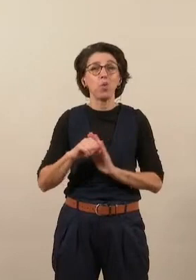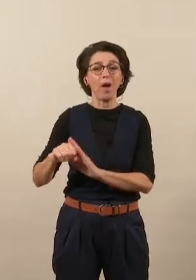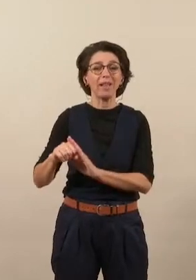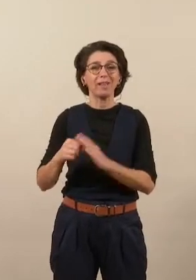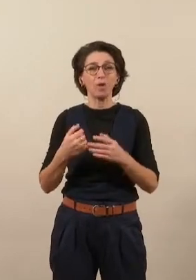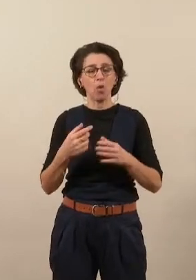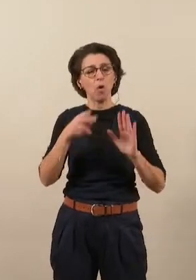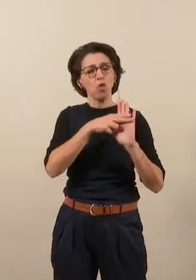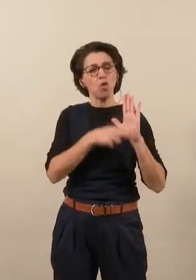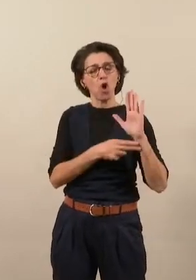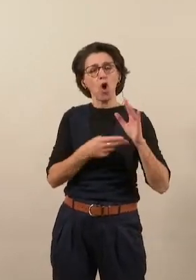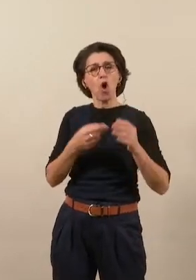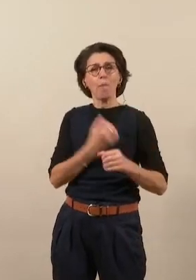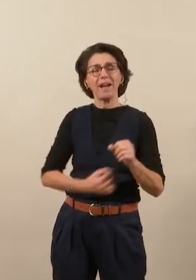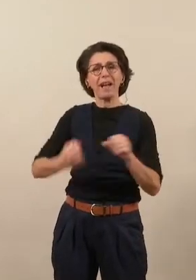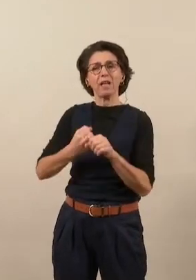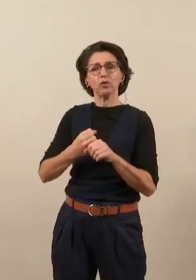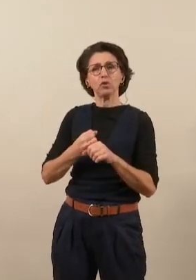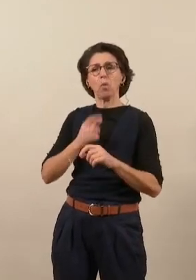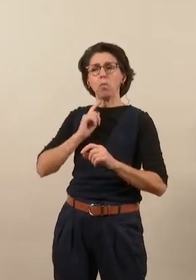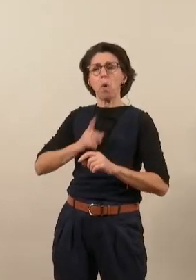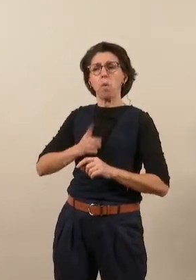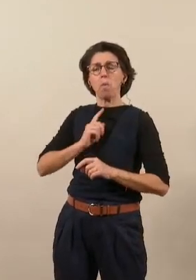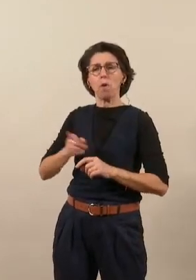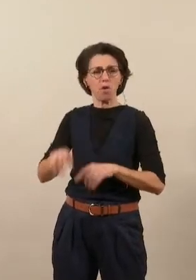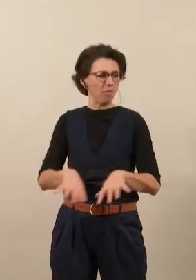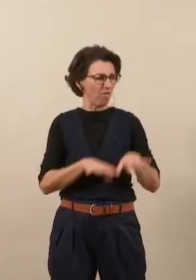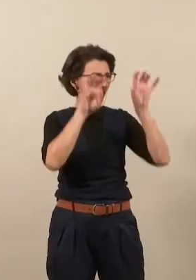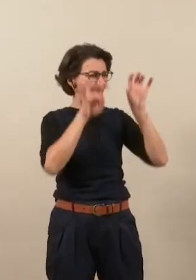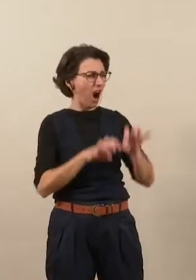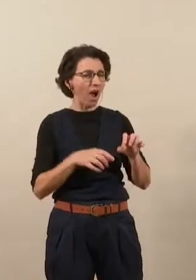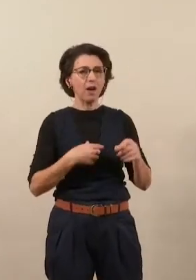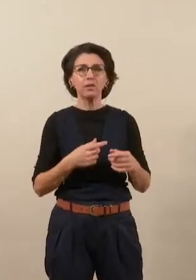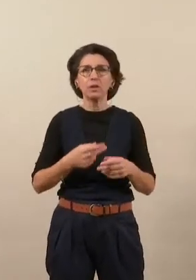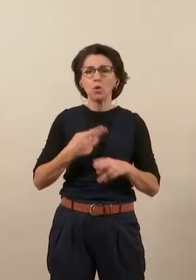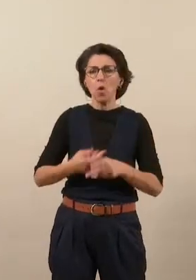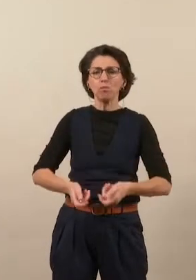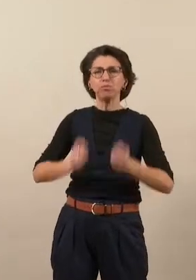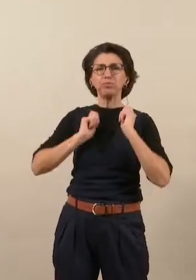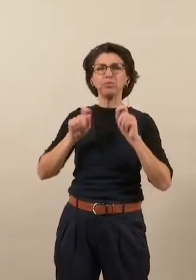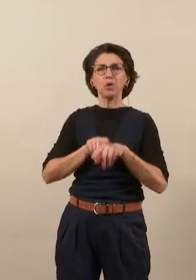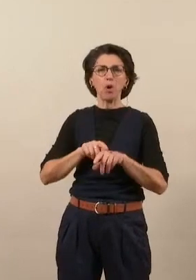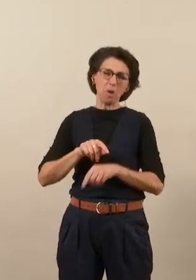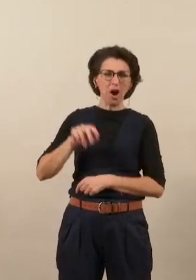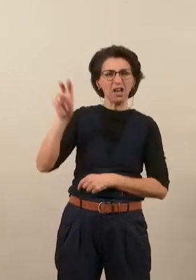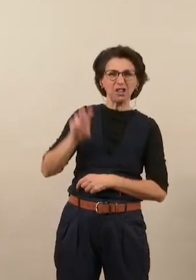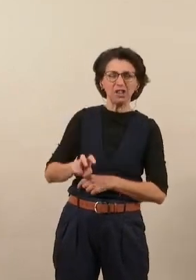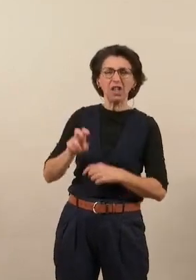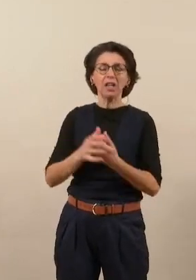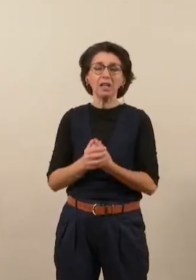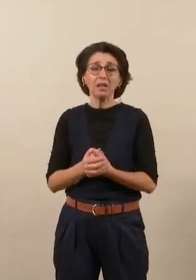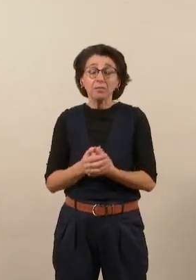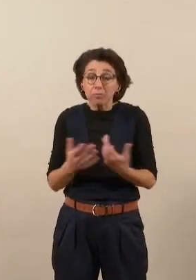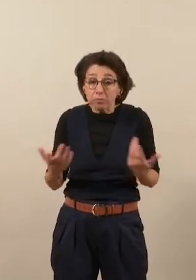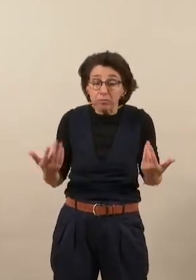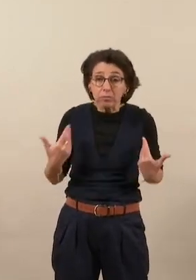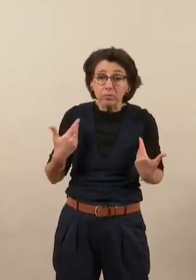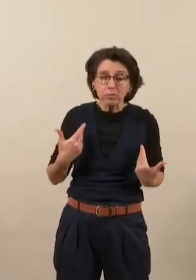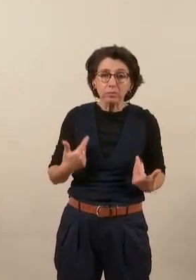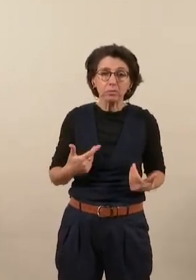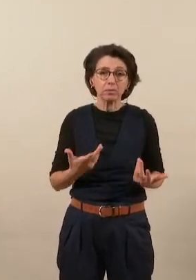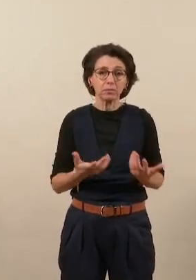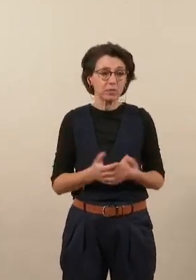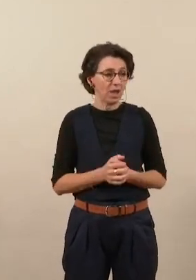acteurs culturels. On entendrait aussitôt parler de nazisme. Les acteurs culturels grenoblois, qui ne sont pas